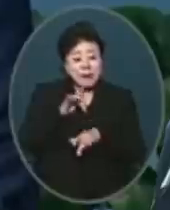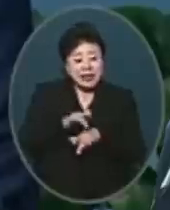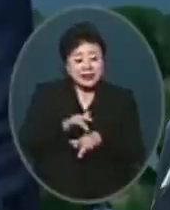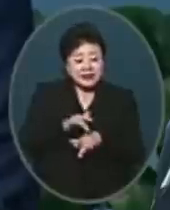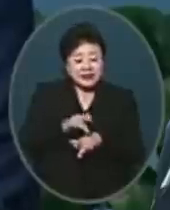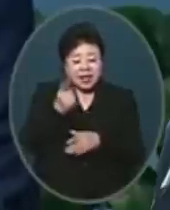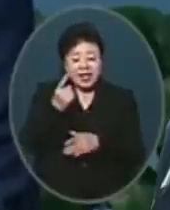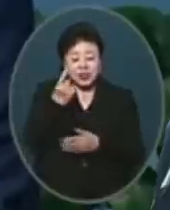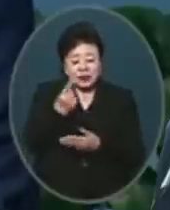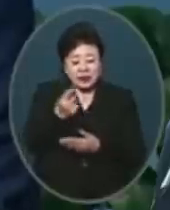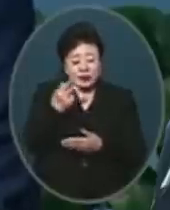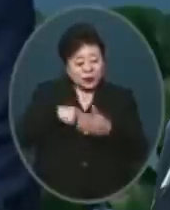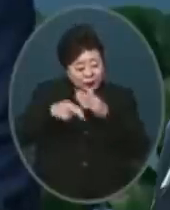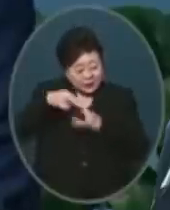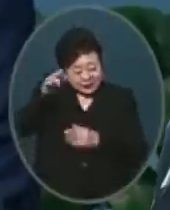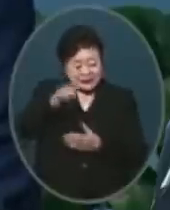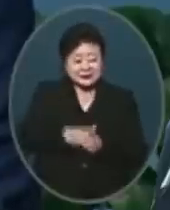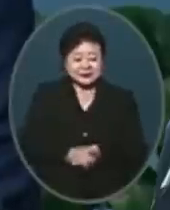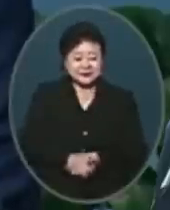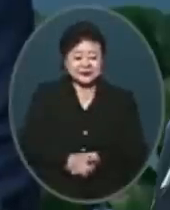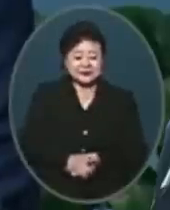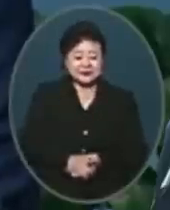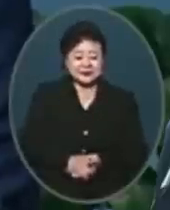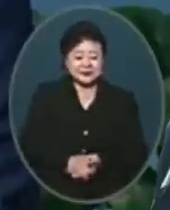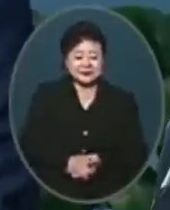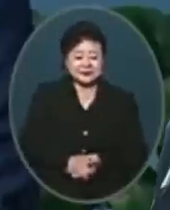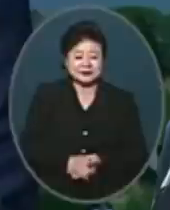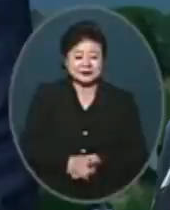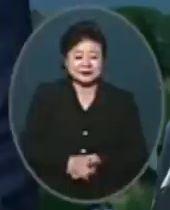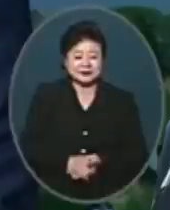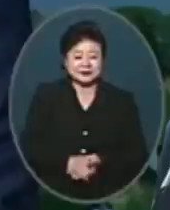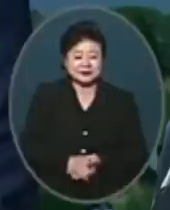마귀들이 한길로 왔다 일곱길로 도망치는 것입니다.